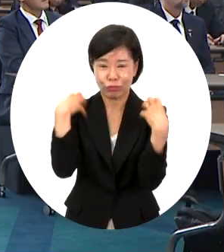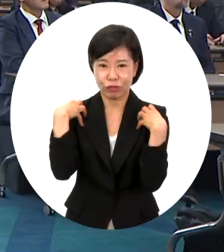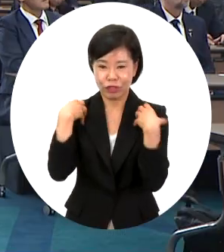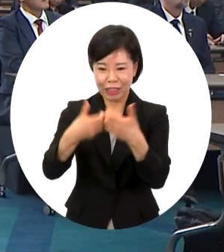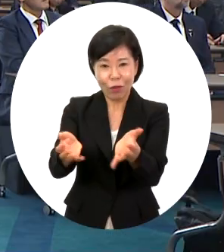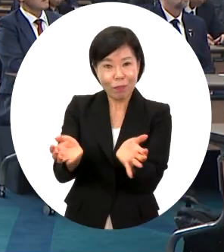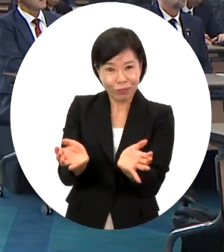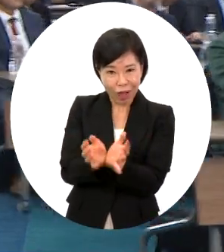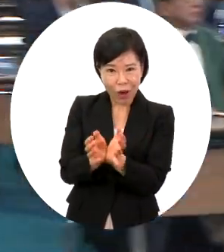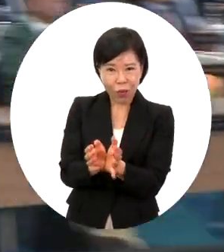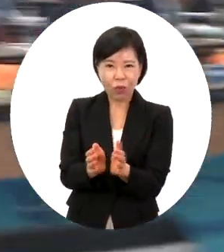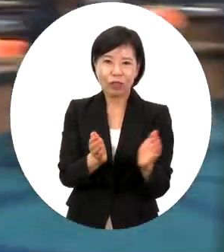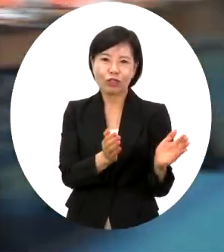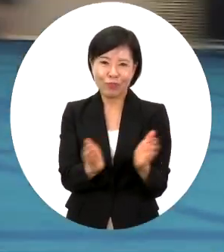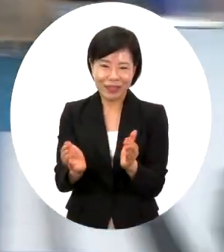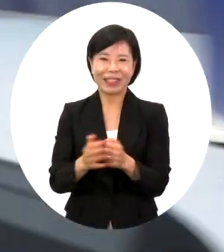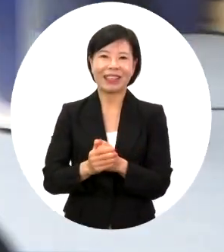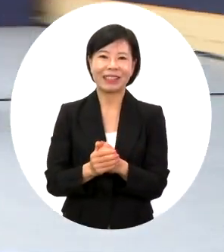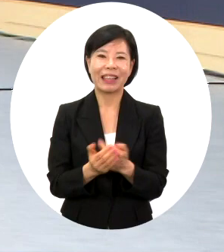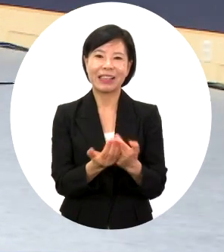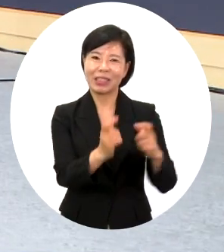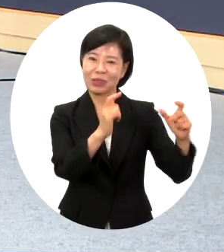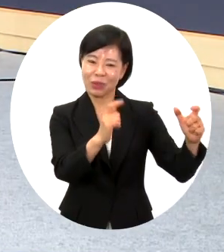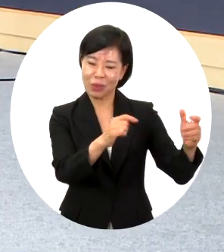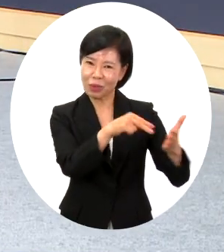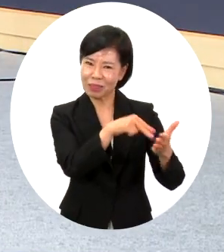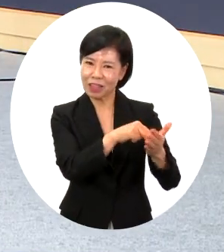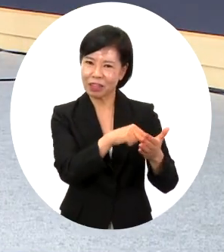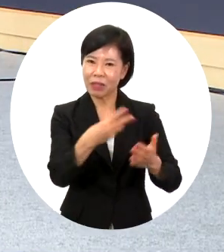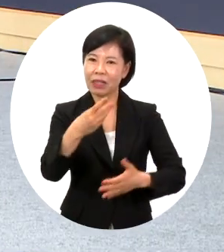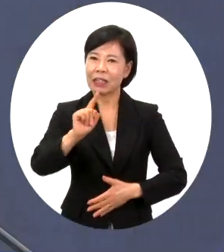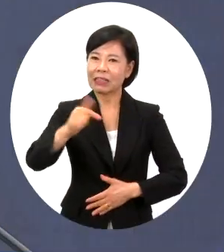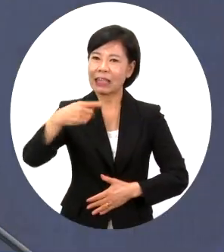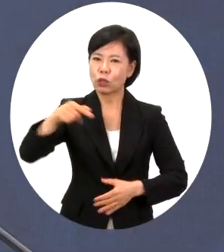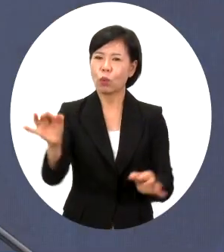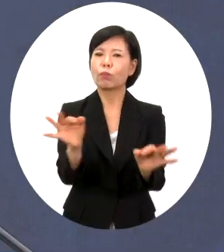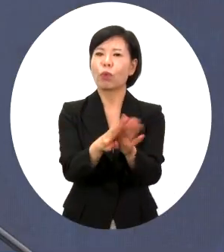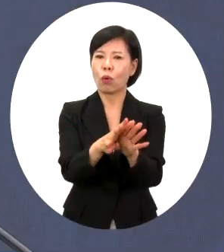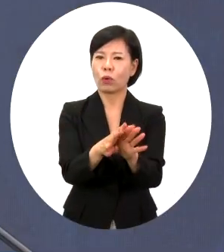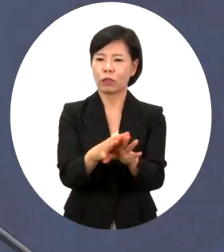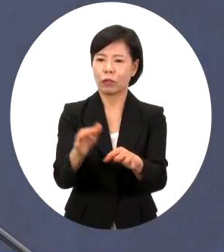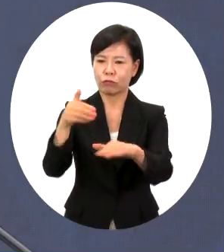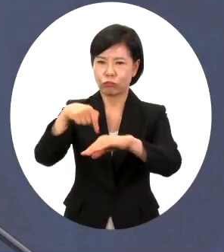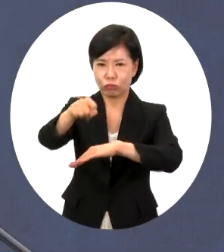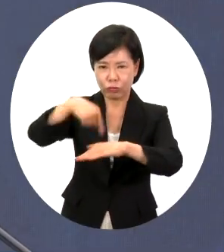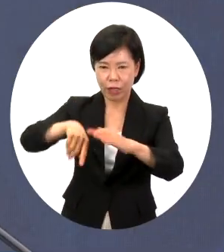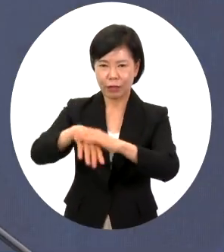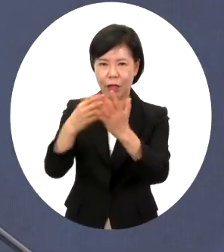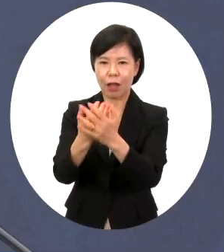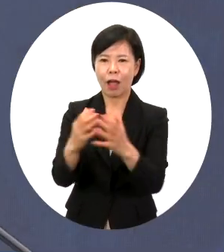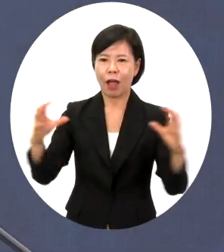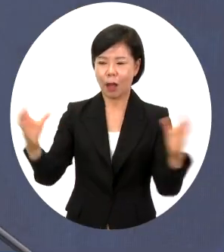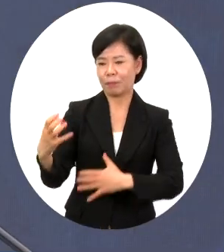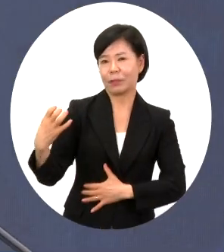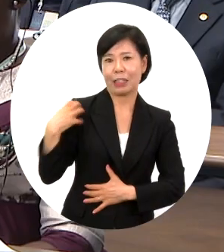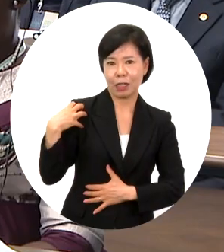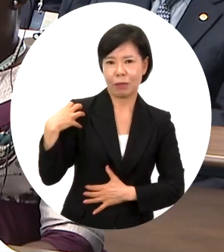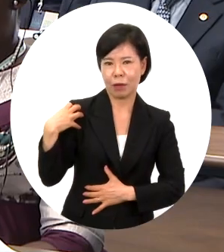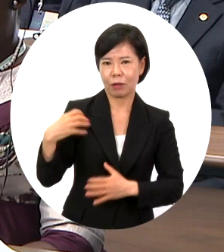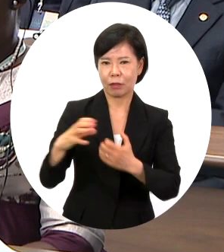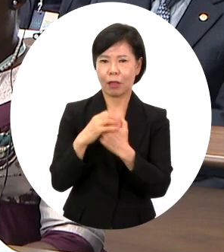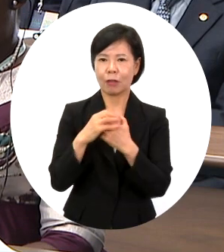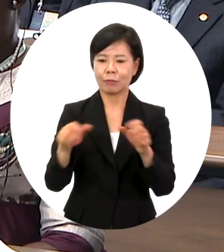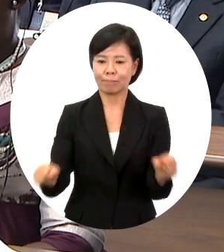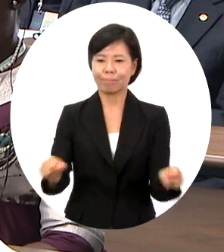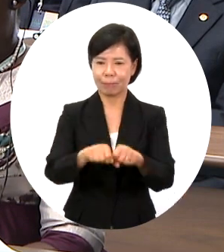공동으로 마련했는데요. 제주도는 탄소 중립 시대를 맞아 국내외 기업, 기관 간 거버넌스 및 국제적 협력